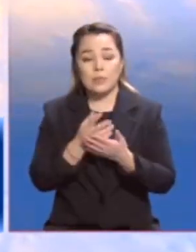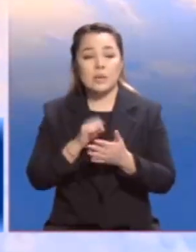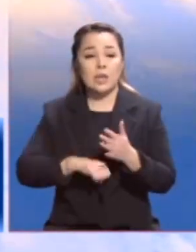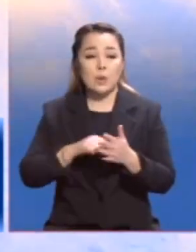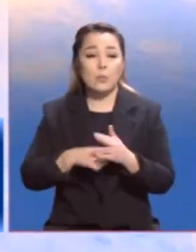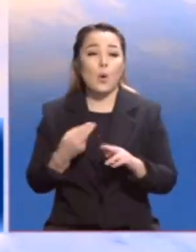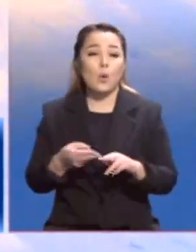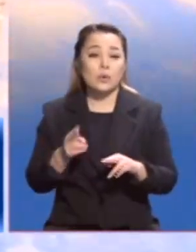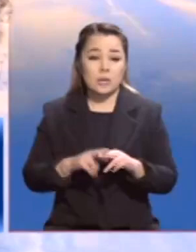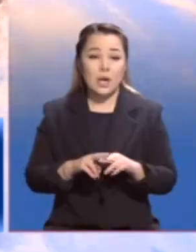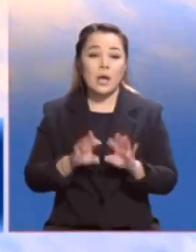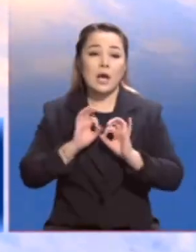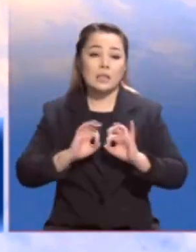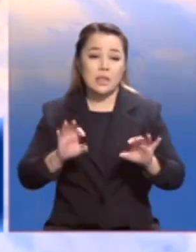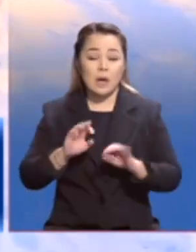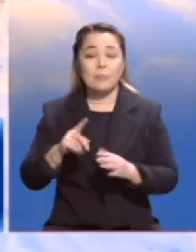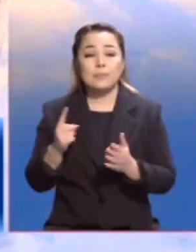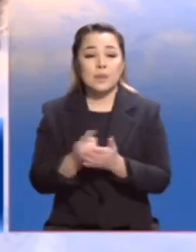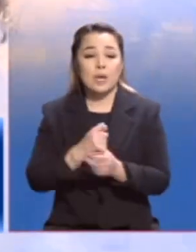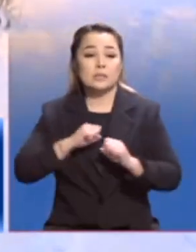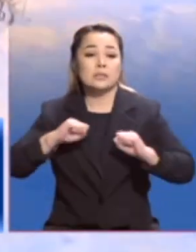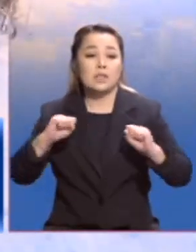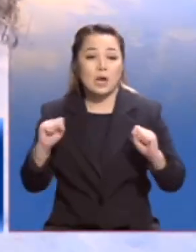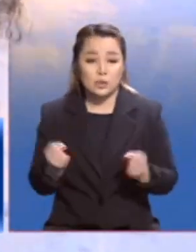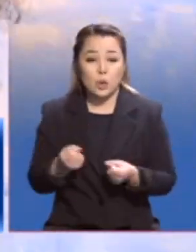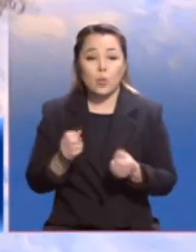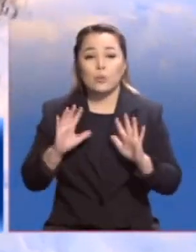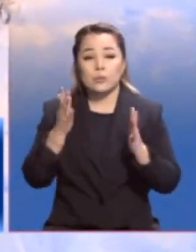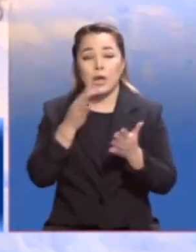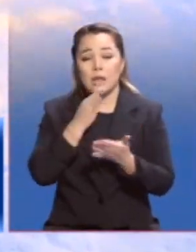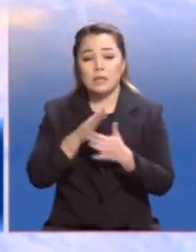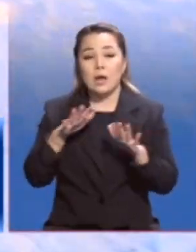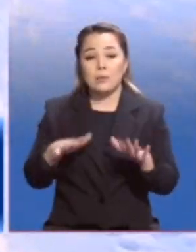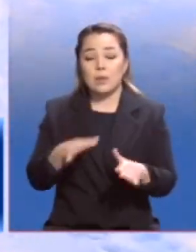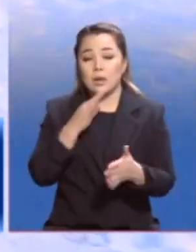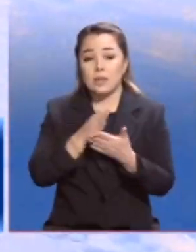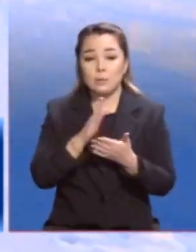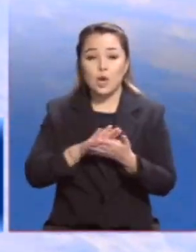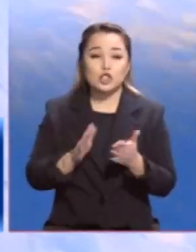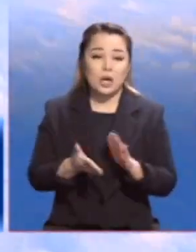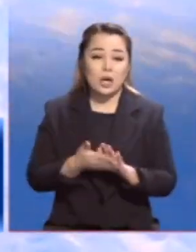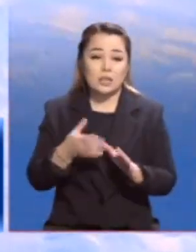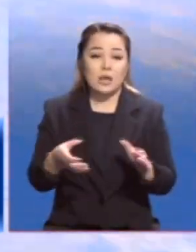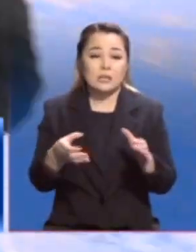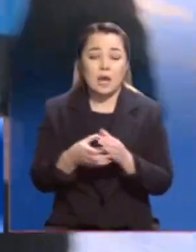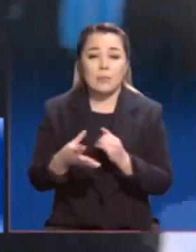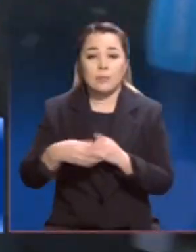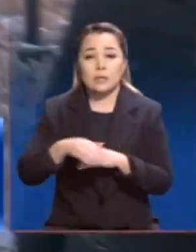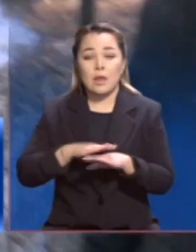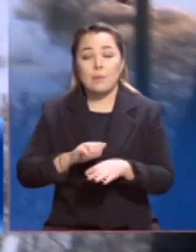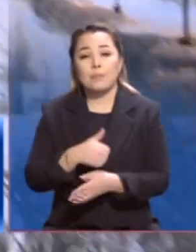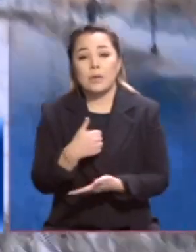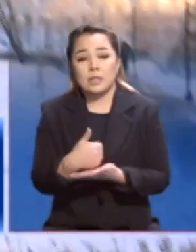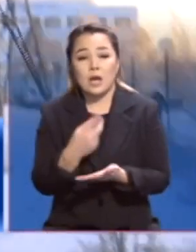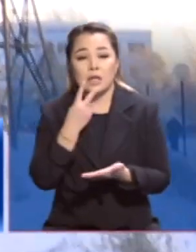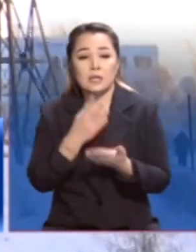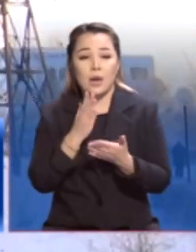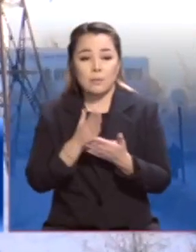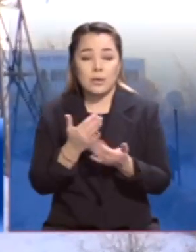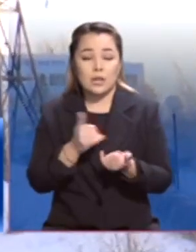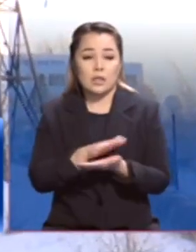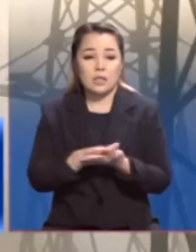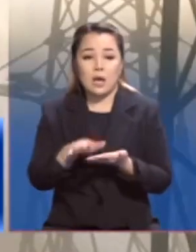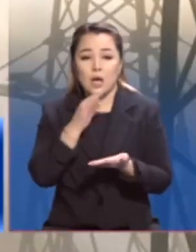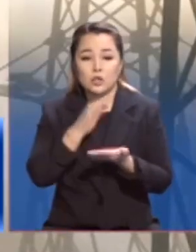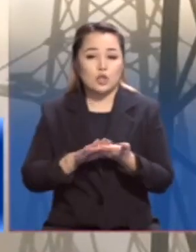себебі де сол. Айтқандайын алғашқы аязда оқыс жағдай орын алды. Сондықтан бұл жағдайда жергілікті билік апат айтып келмеді деп ақтала